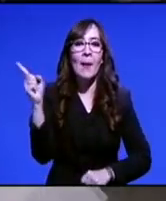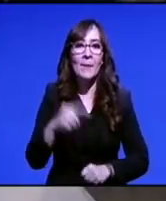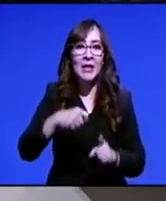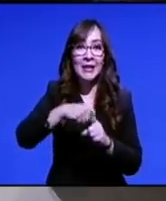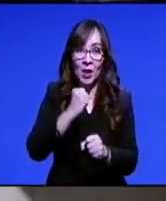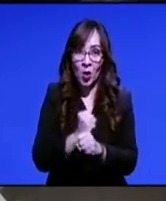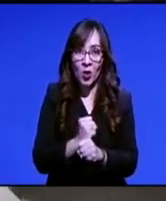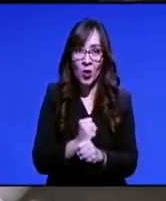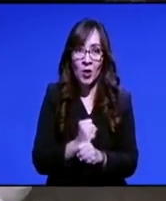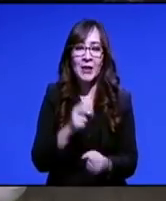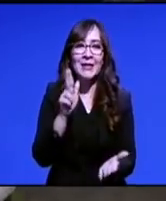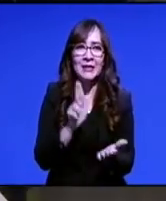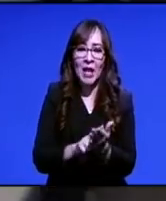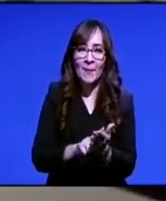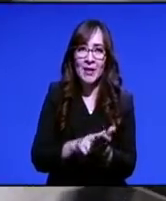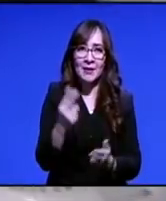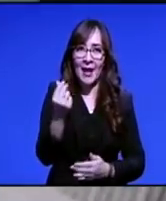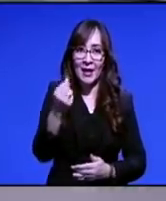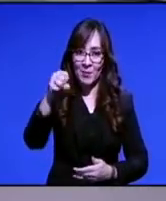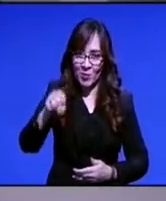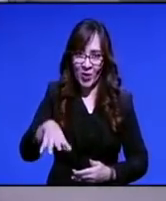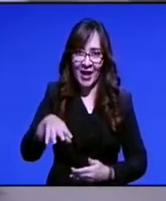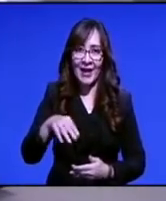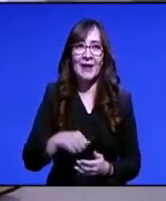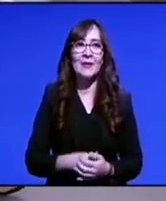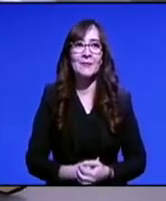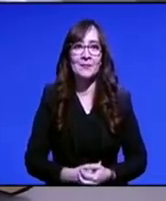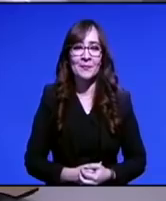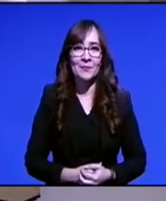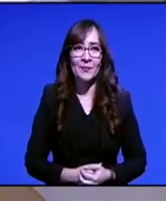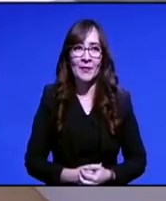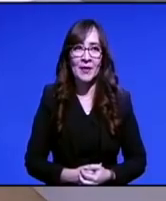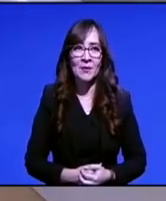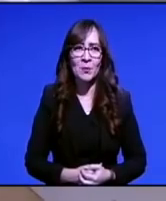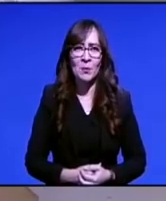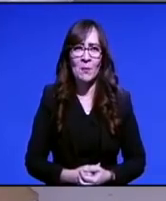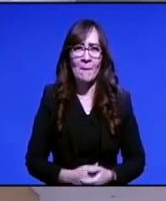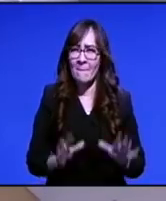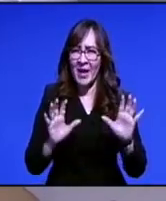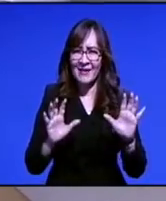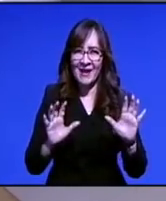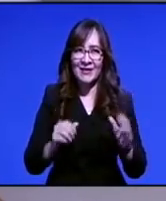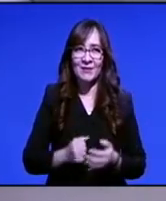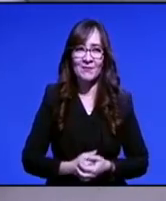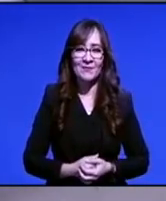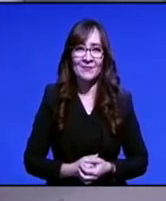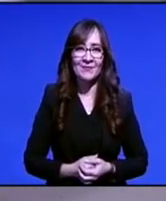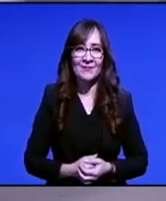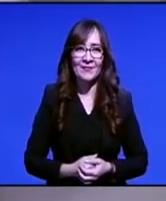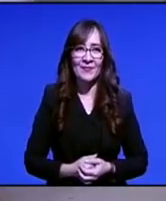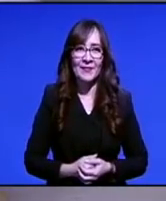Tentunya dijamin lebih murah dong. Enggak? Lumayan banyak nih, Mbak. Ya, ditimbang dulu ya. Ya.